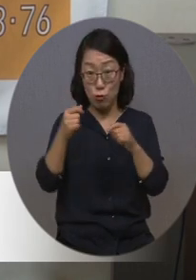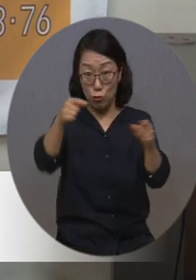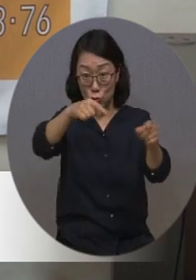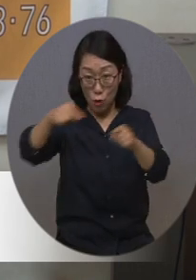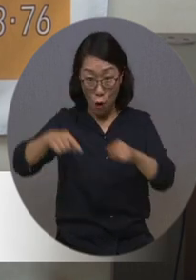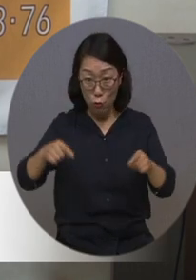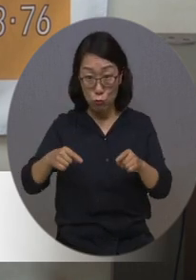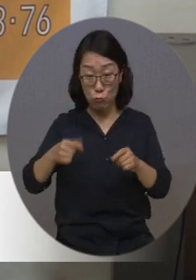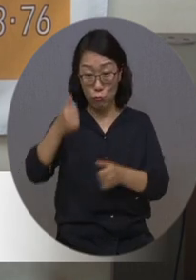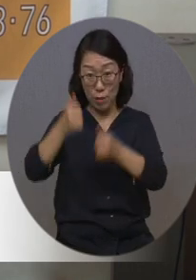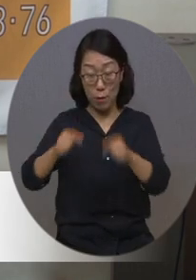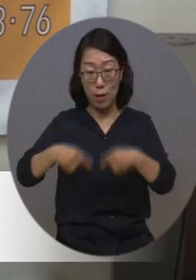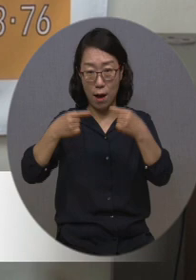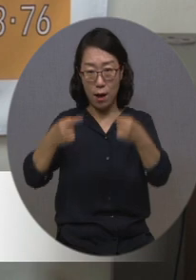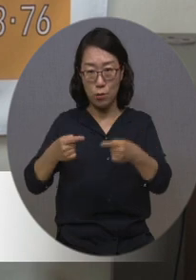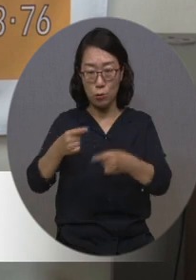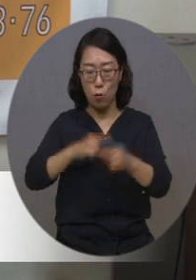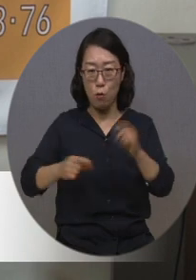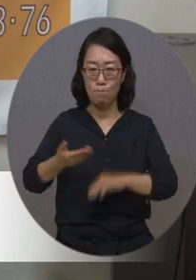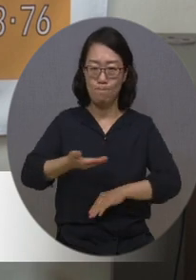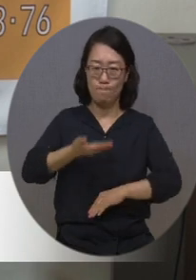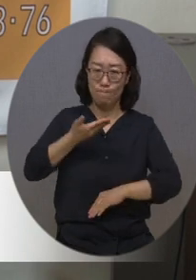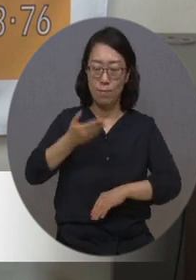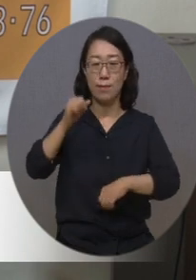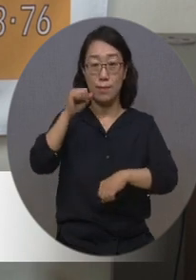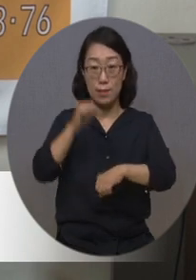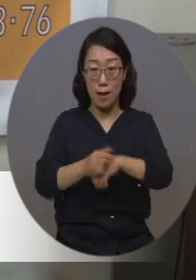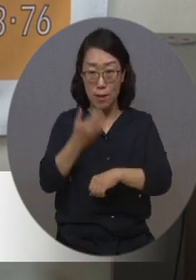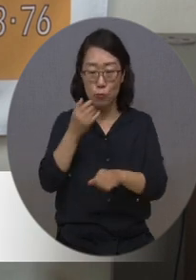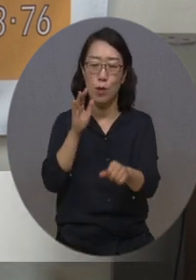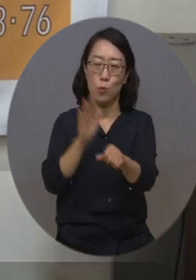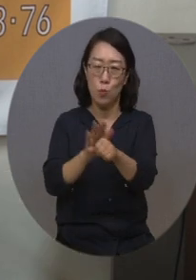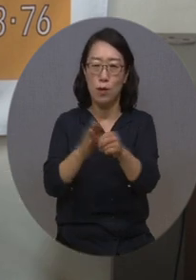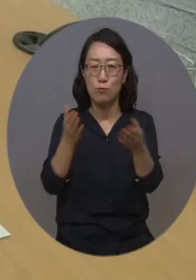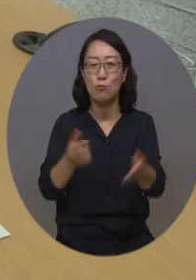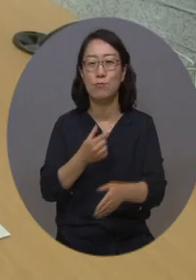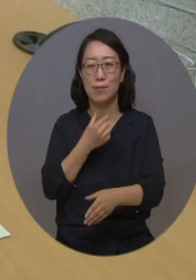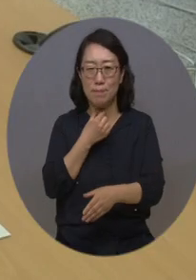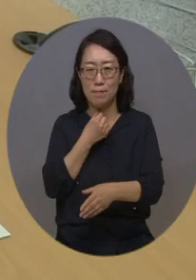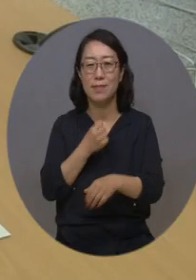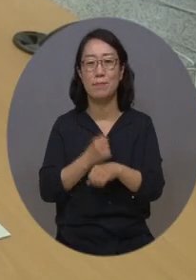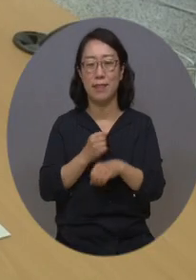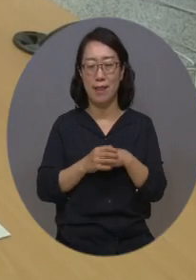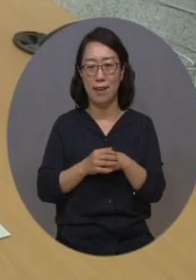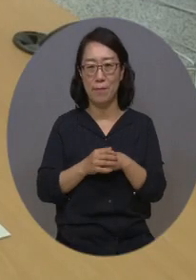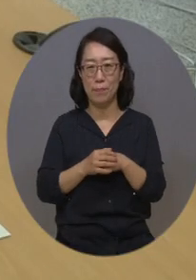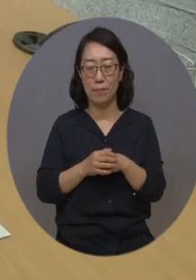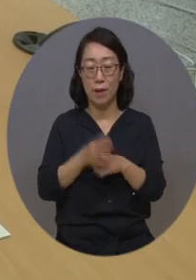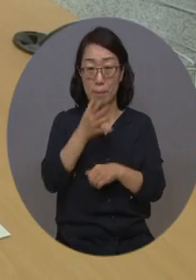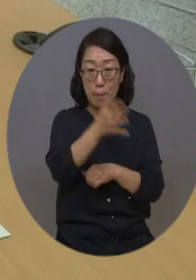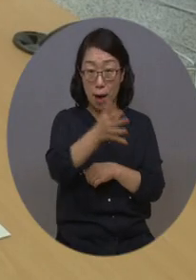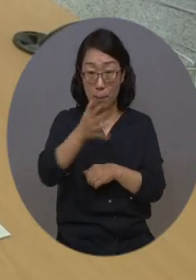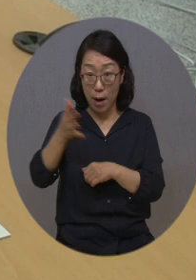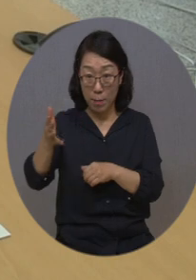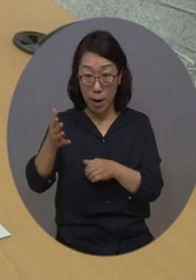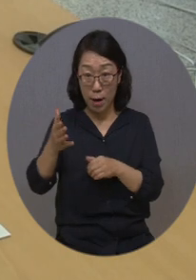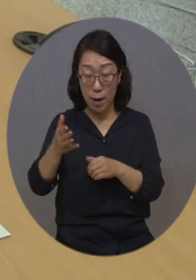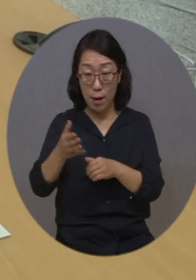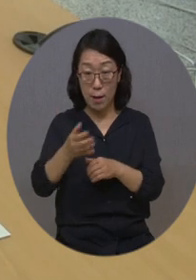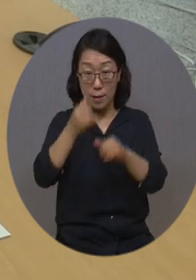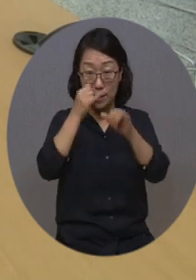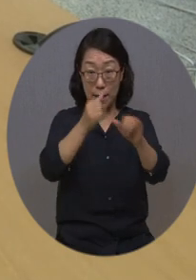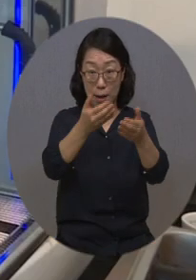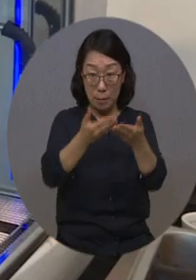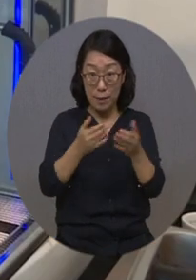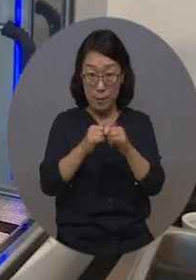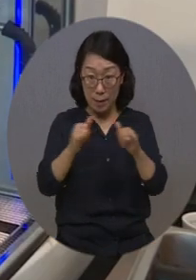나가서도 위상을 높일 수 있는 그런 걸 만들어줬으면 좋겠습니다. 직종별 대회 입상자에게는